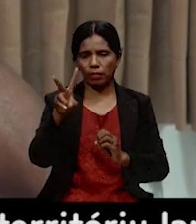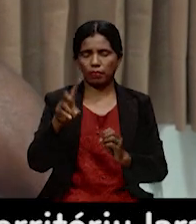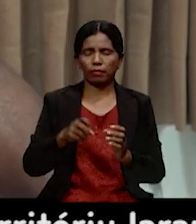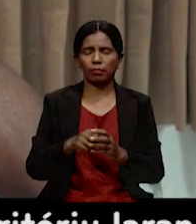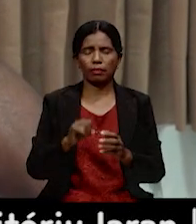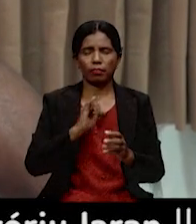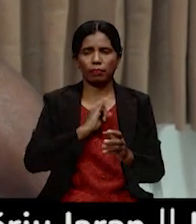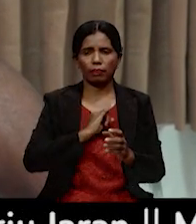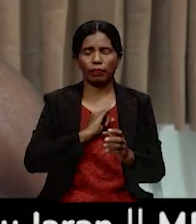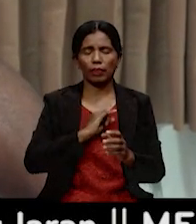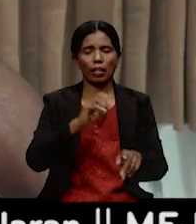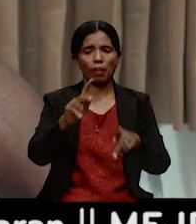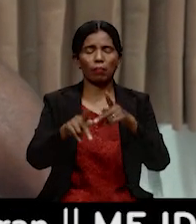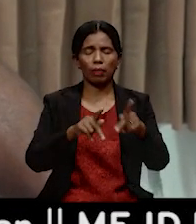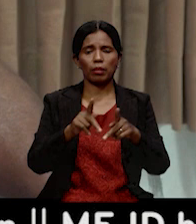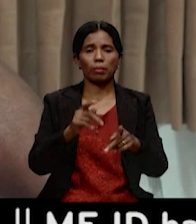broker